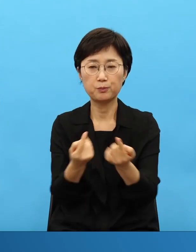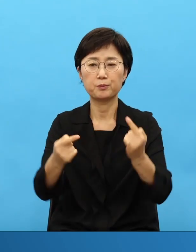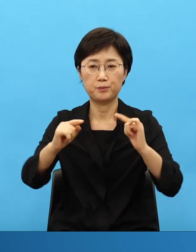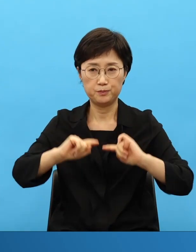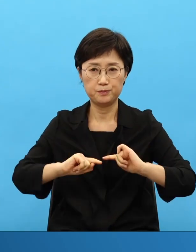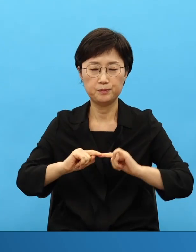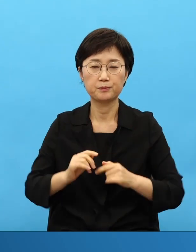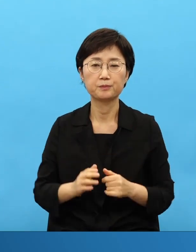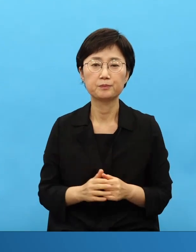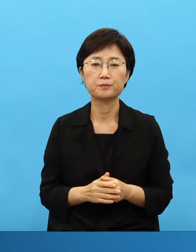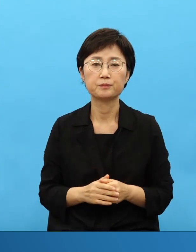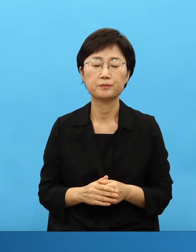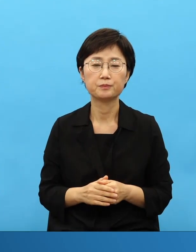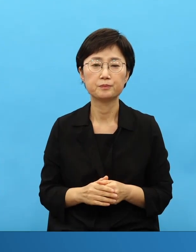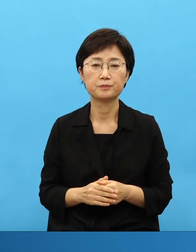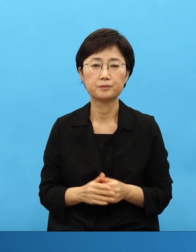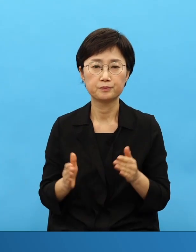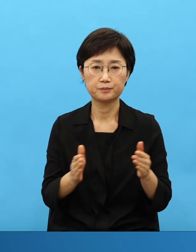있습니다.